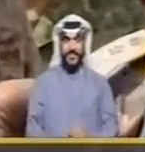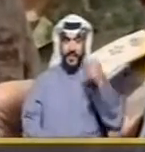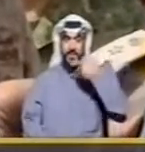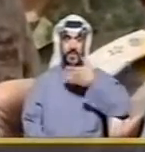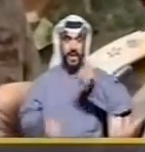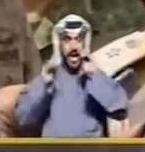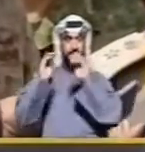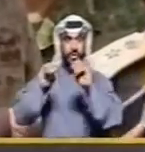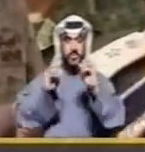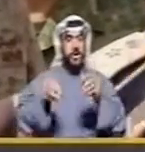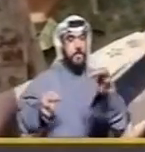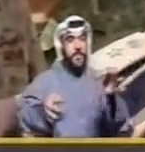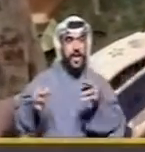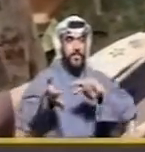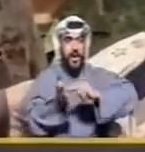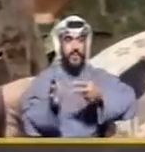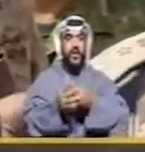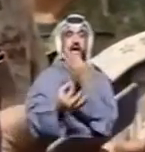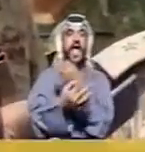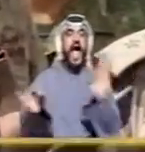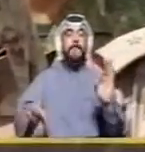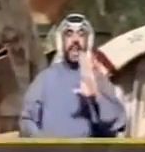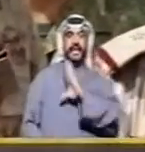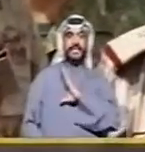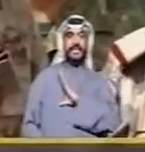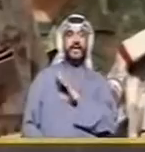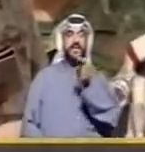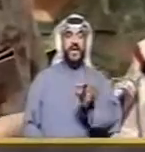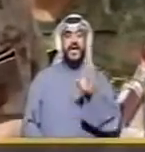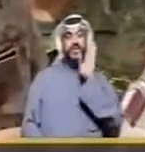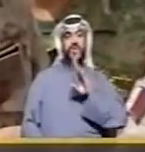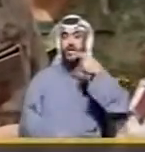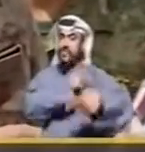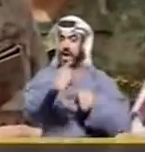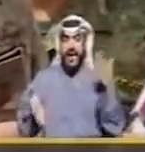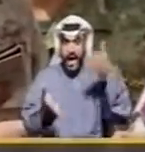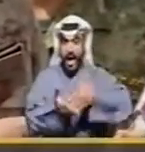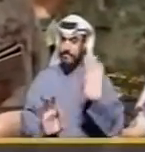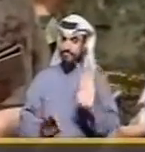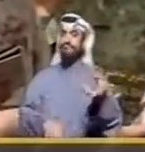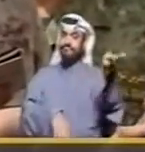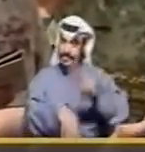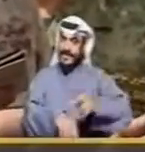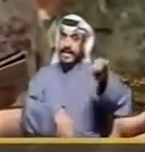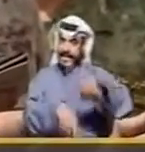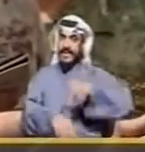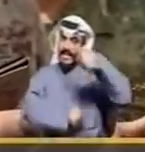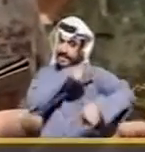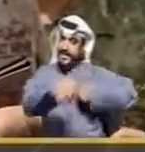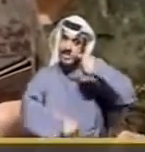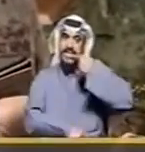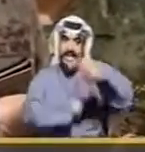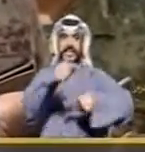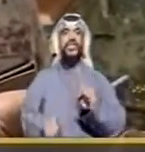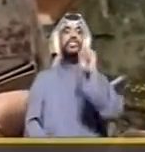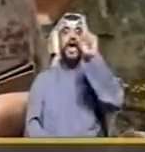من التمارين المبرمجة بين القوات المسلحة، ولن يكون آخر تمرين. أمننا لا